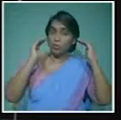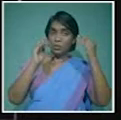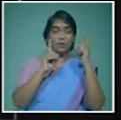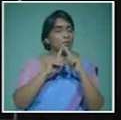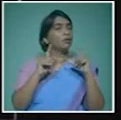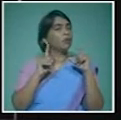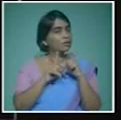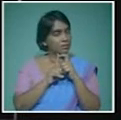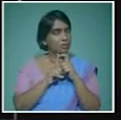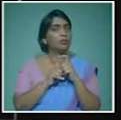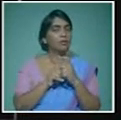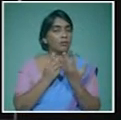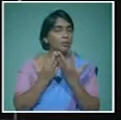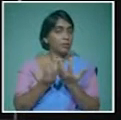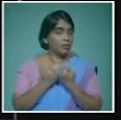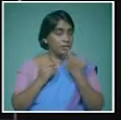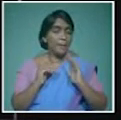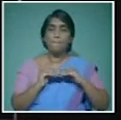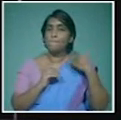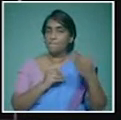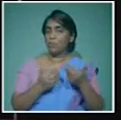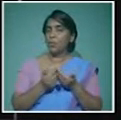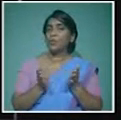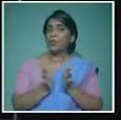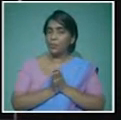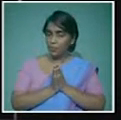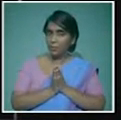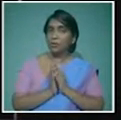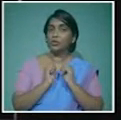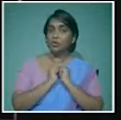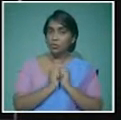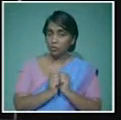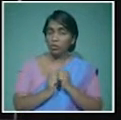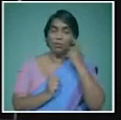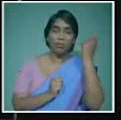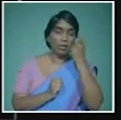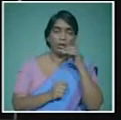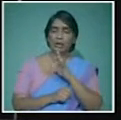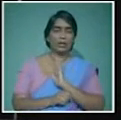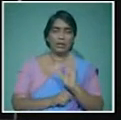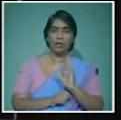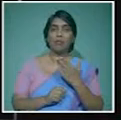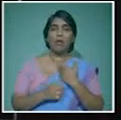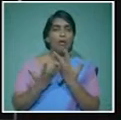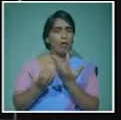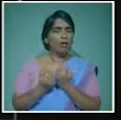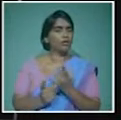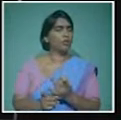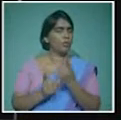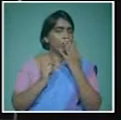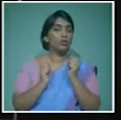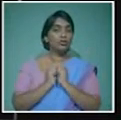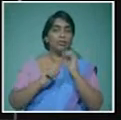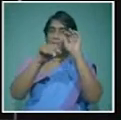අධ්‍යාපනයක් ලබා ගැනීමෙන් පසුව තමන්ට රැකියාවක් සෙවීම නොව අවශ්‍යතාවය අනුව